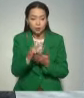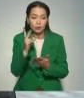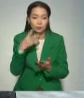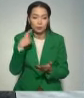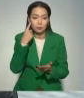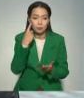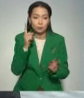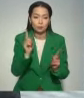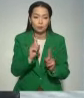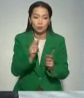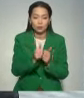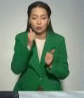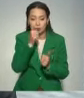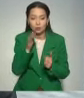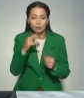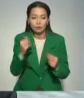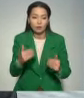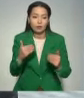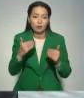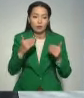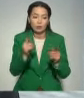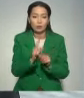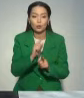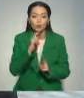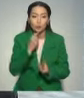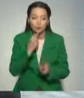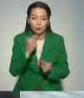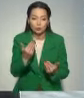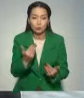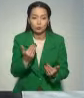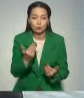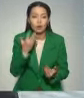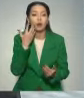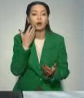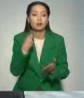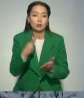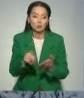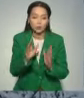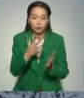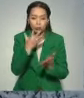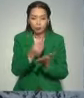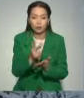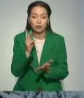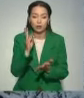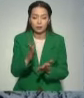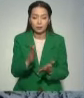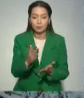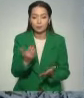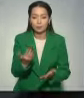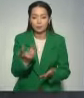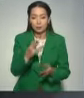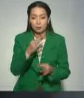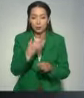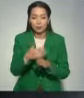умом что с каждым годом они все дороже и немного тревожно когда я вообще приобрету свое собственное жилье по словам Дарии пополнять